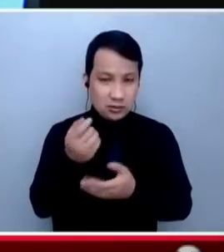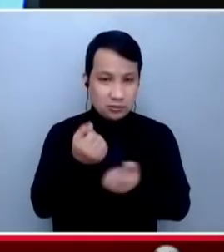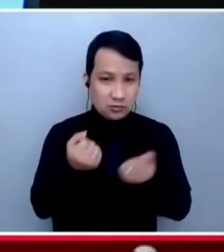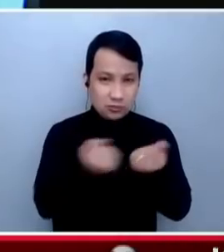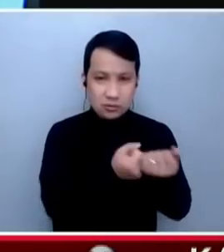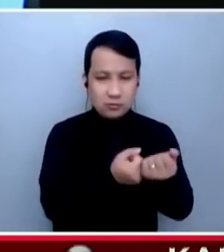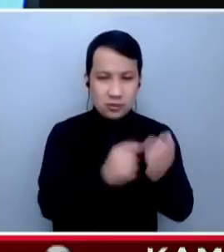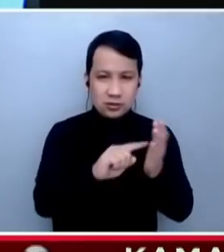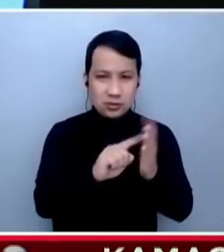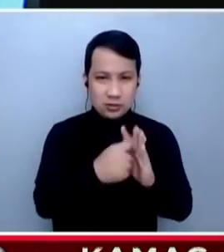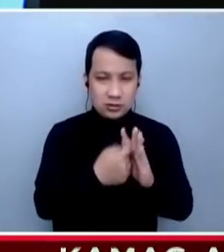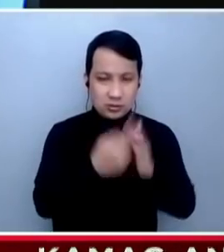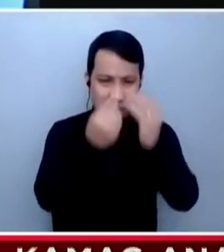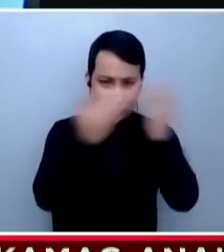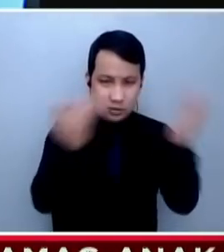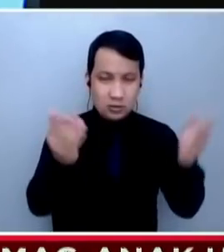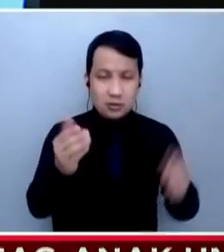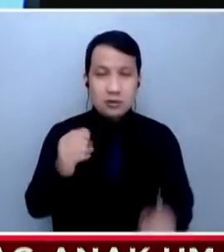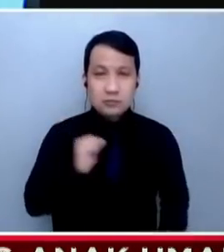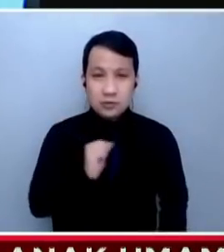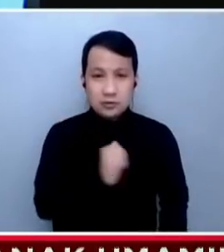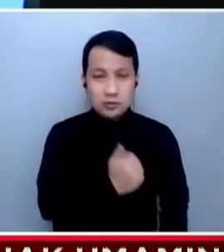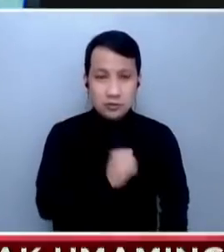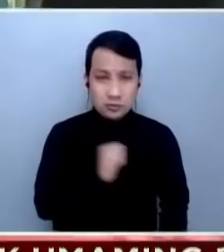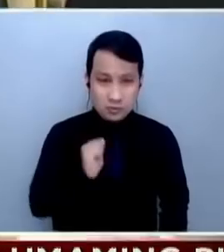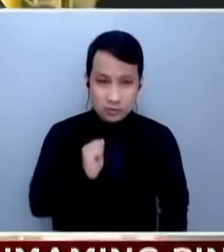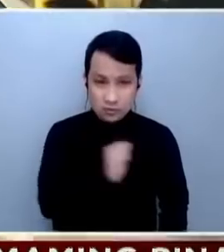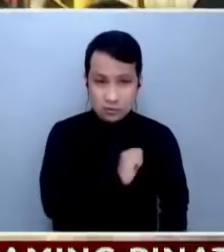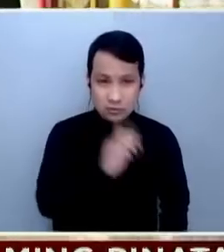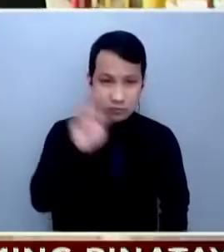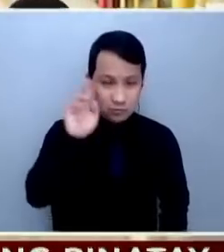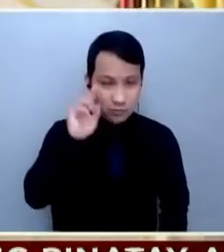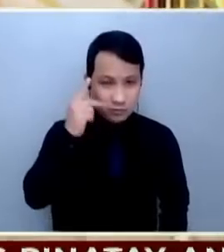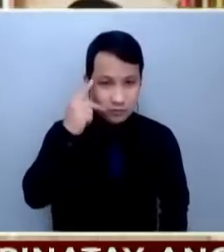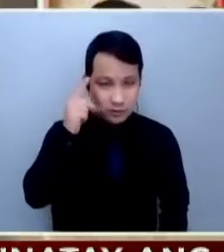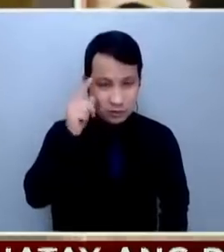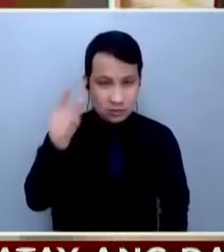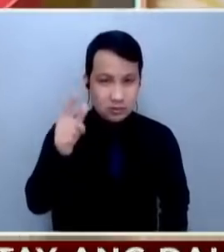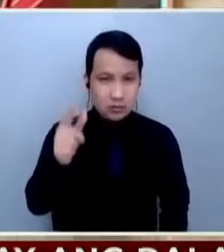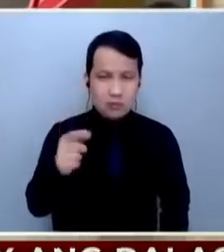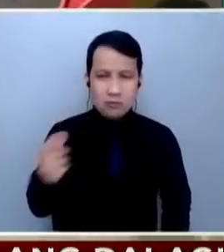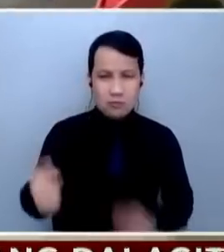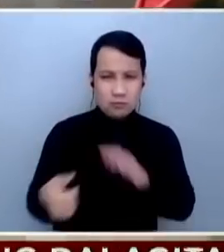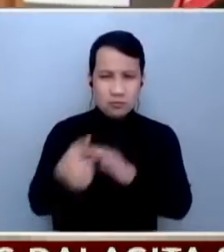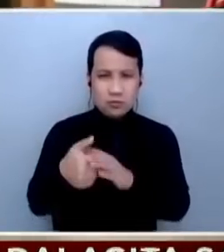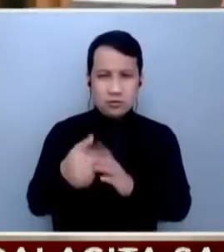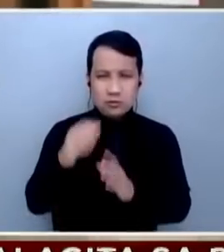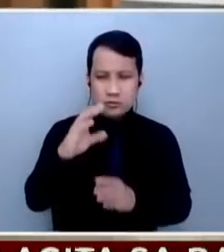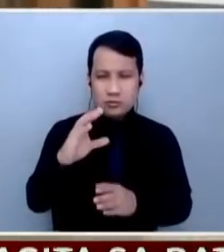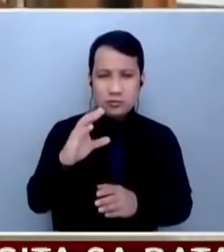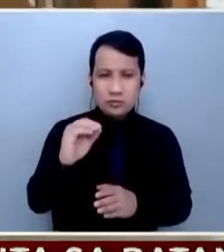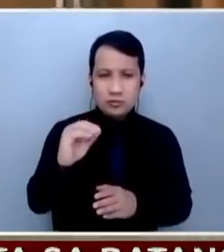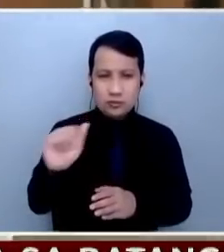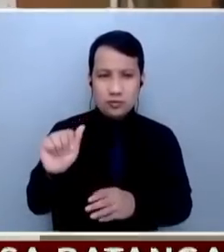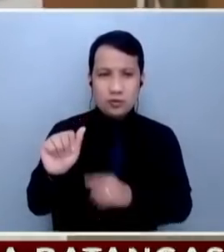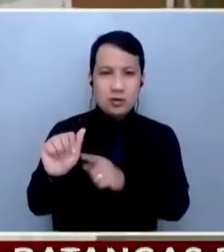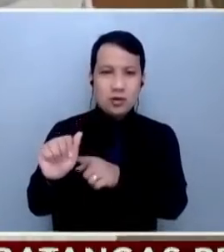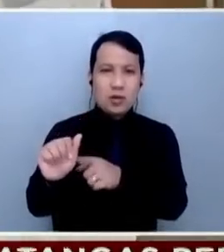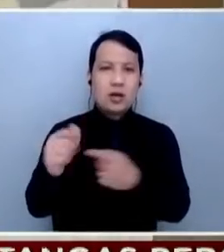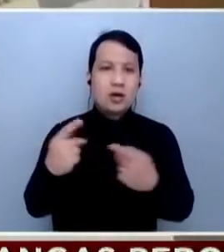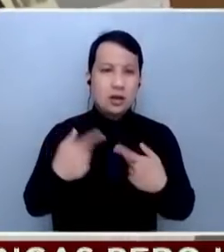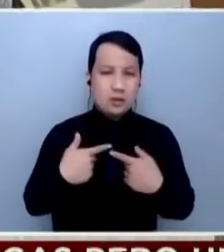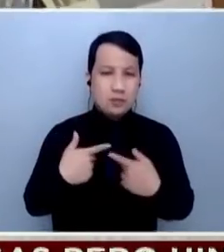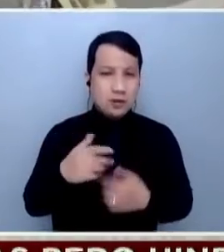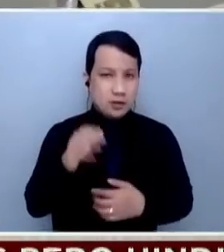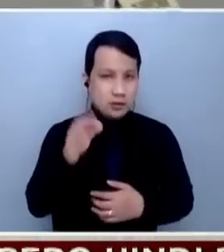puntong inihain ni Senador Panfilo Lacson sa Senado. Matapos malaman mula sa Commission on Audit na may